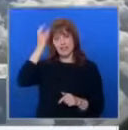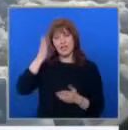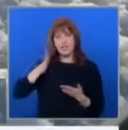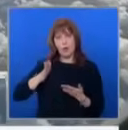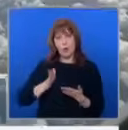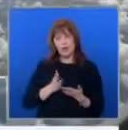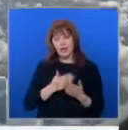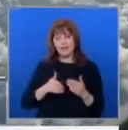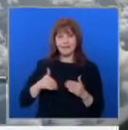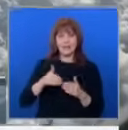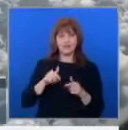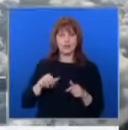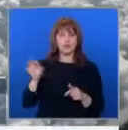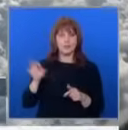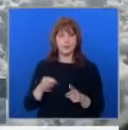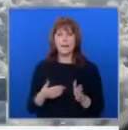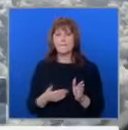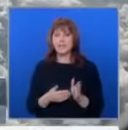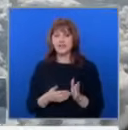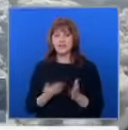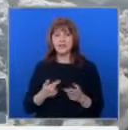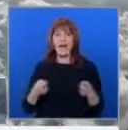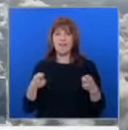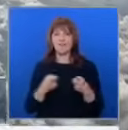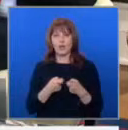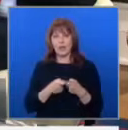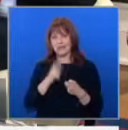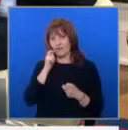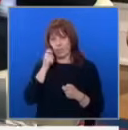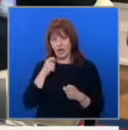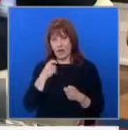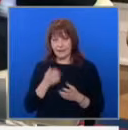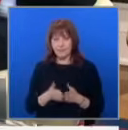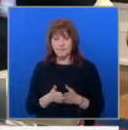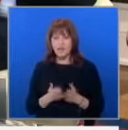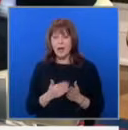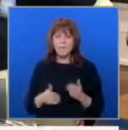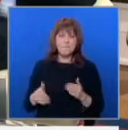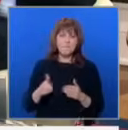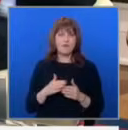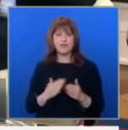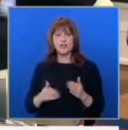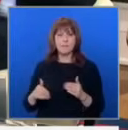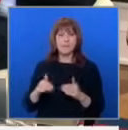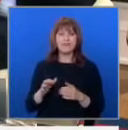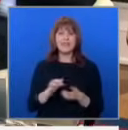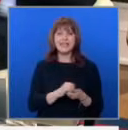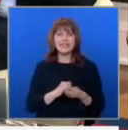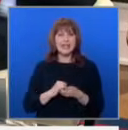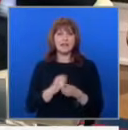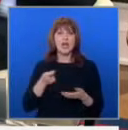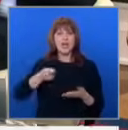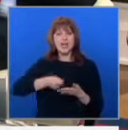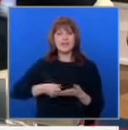надхвърлили този процент. И причината е войната в Украйна. Все повече и повече съюзници